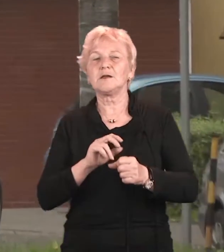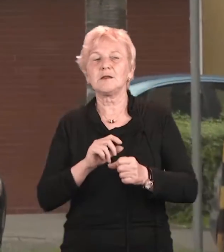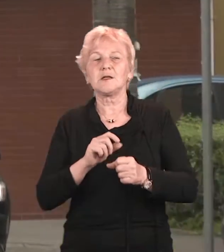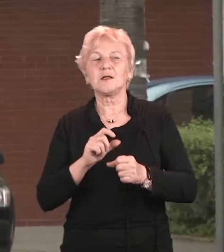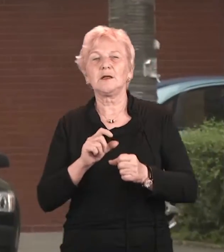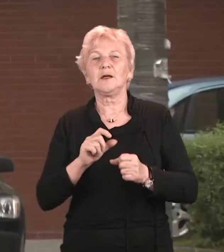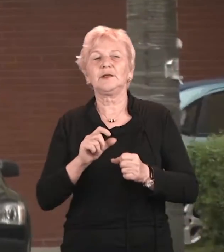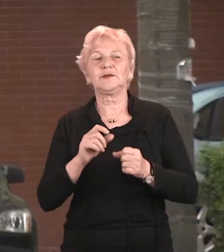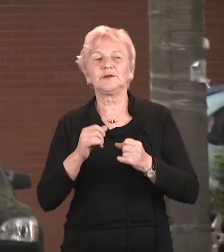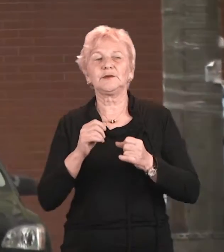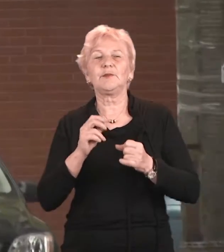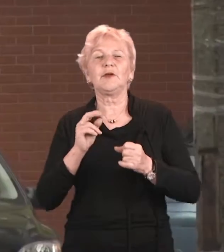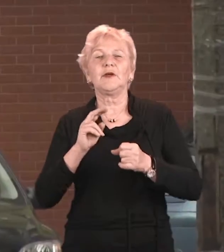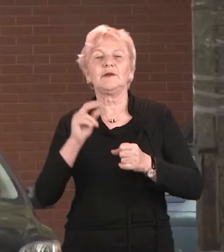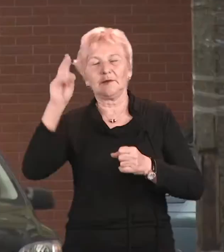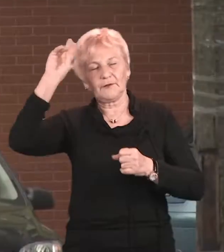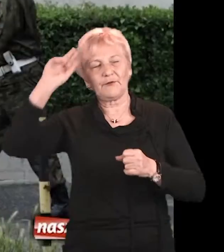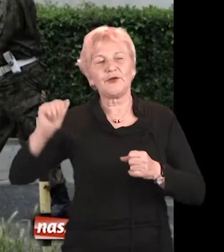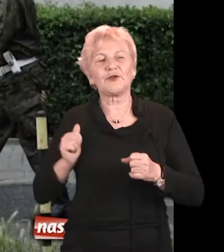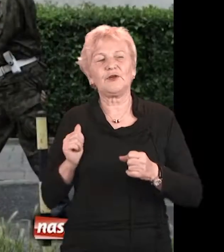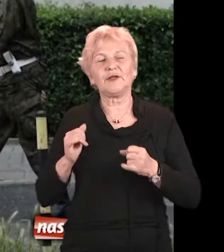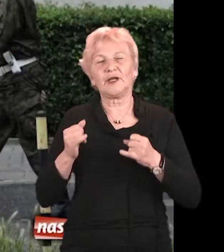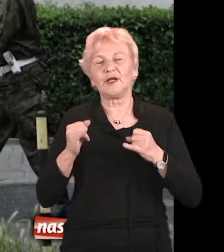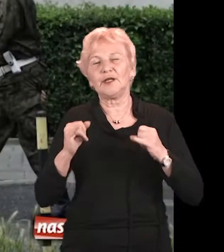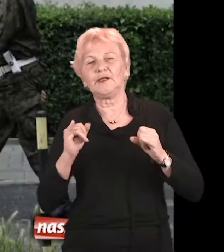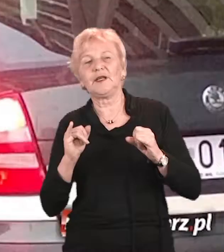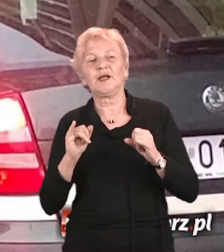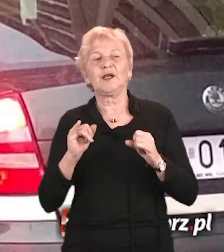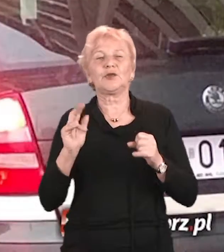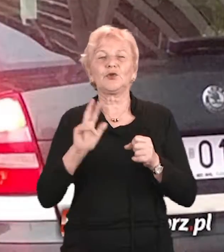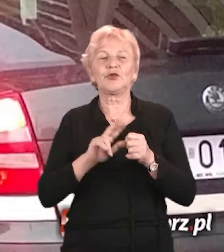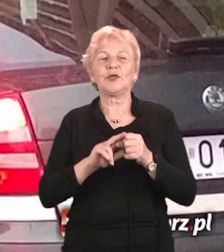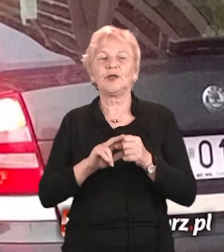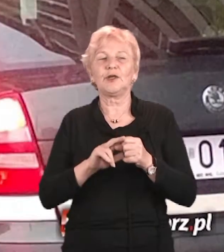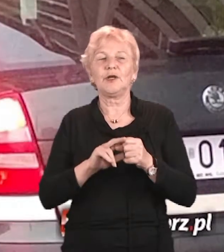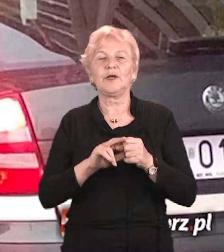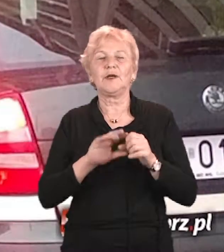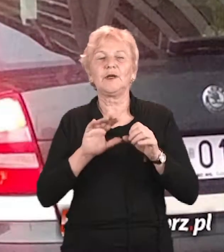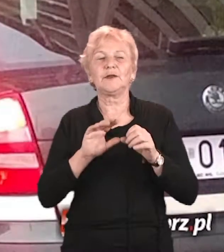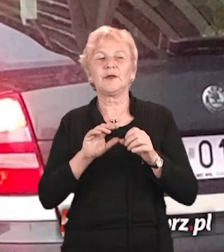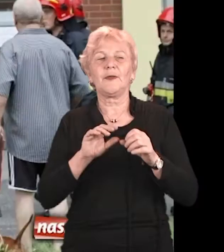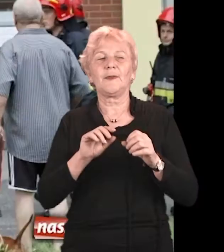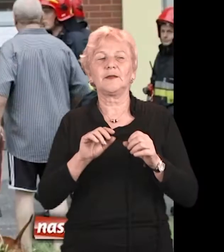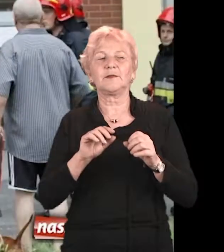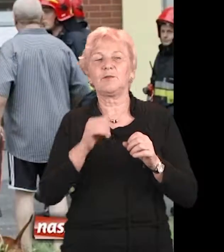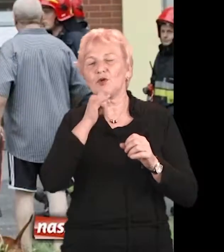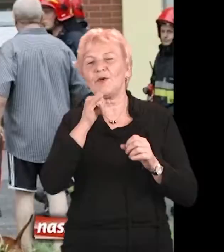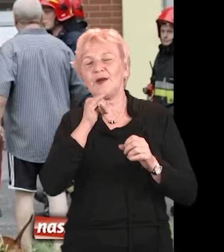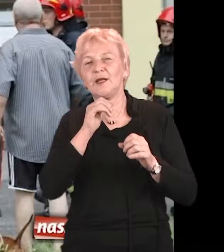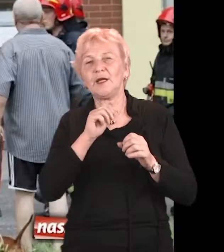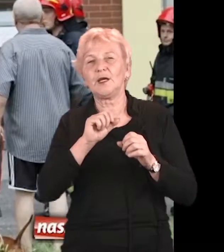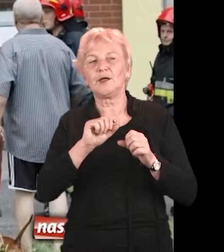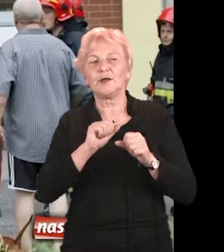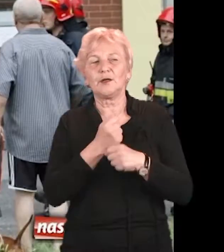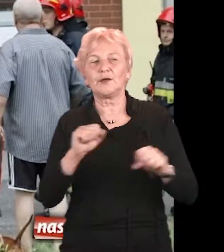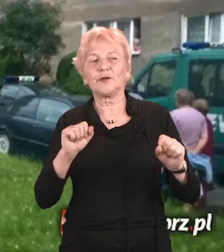zorganizowaną przestępczość i handel narkotykami, a były to zarówno osoby cywilne, jak i funkcjonariusze 6 Batalionu